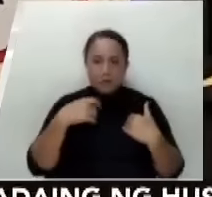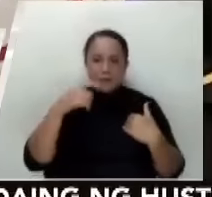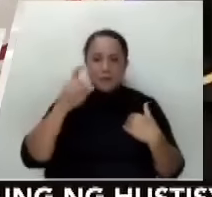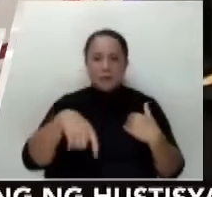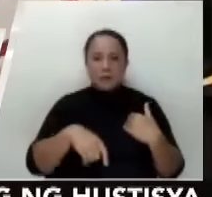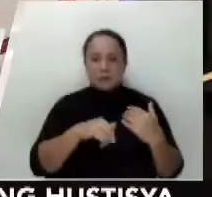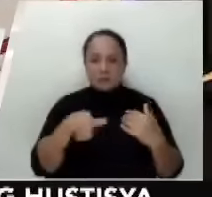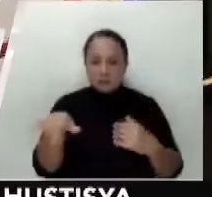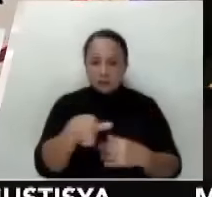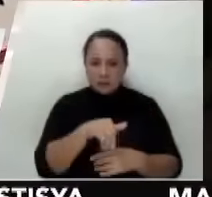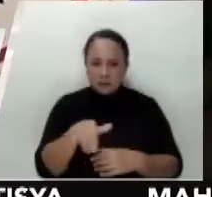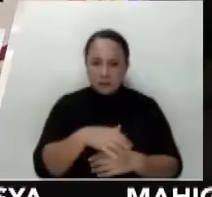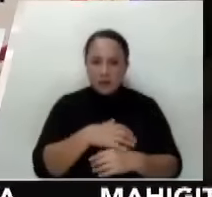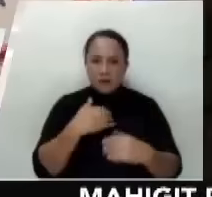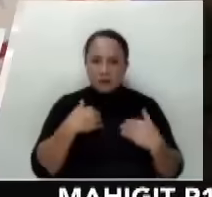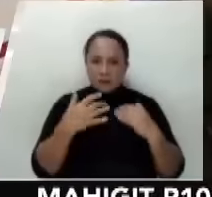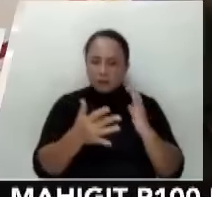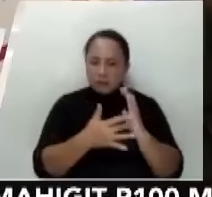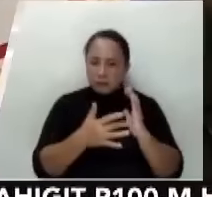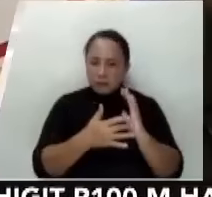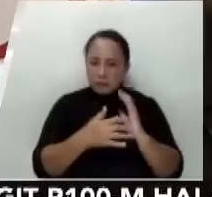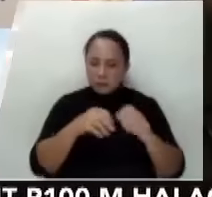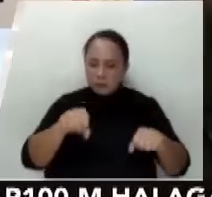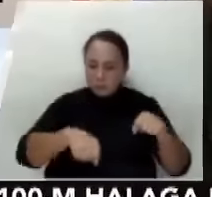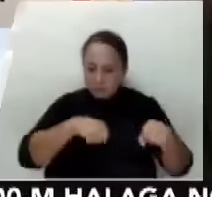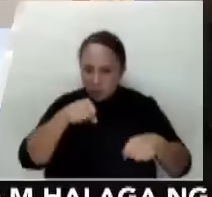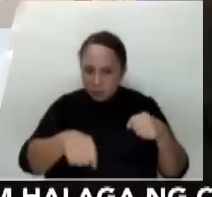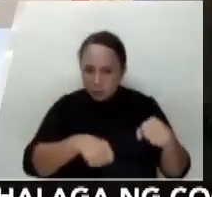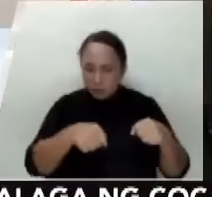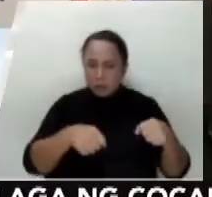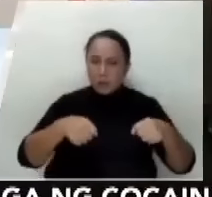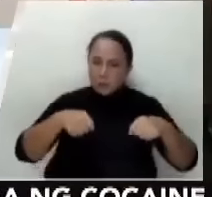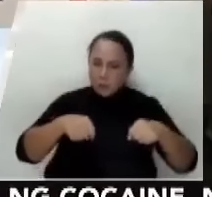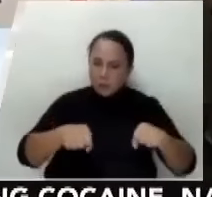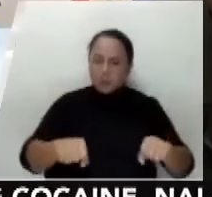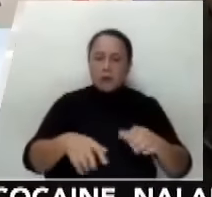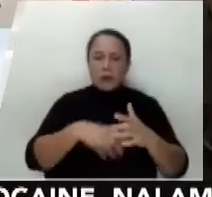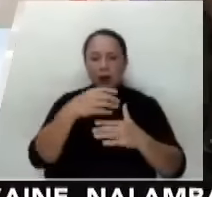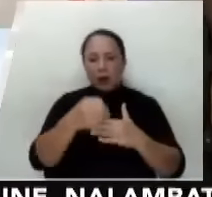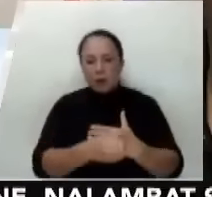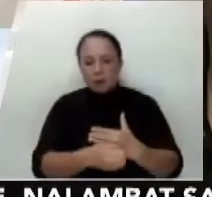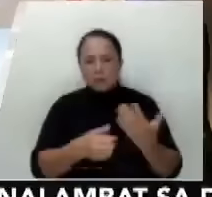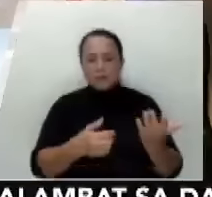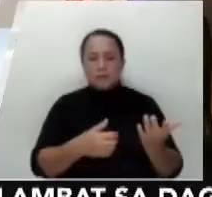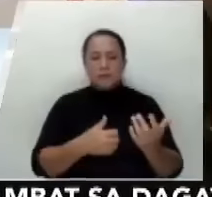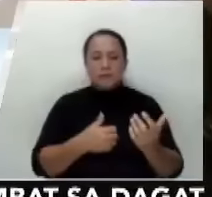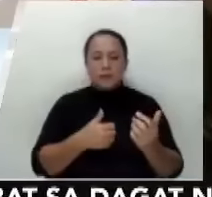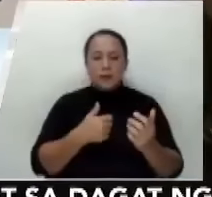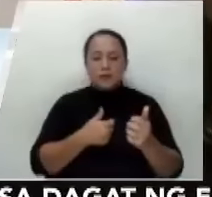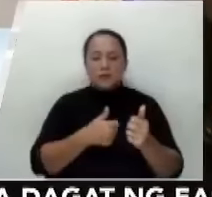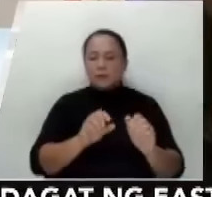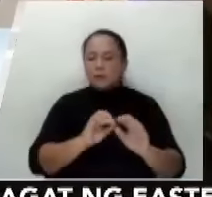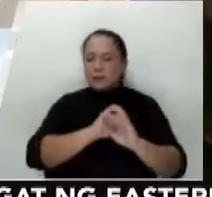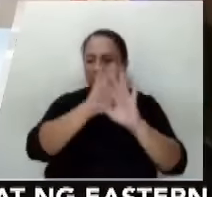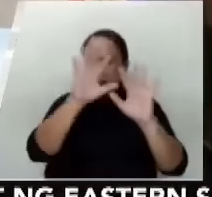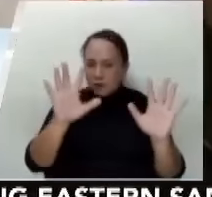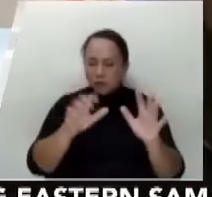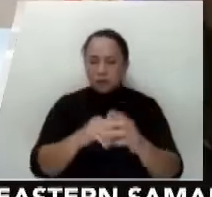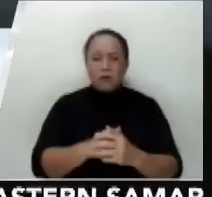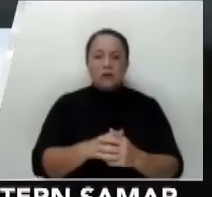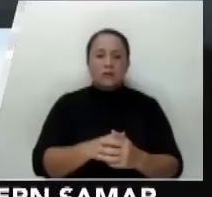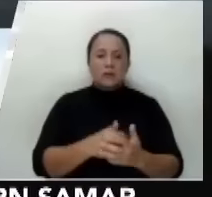May technology lang tong pedal assist bicycle. Sana makalabas sila ng follow-up statement or clarification na